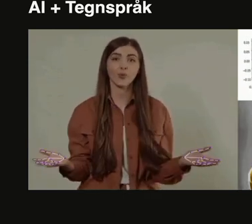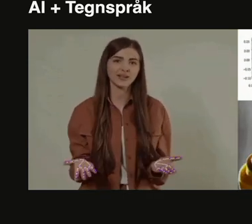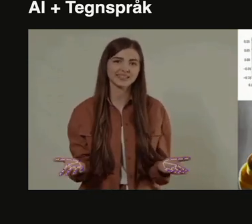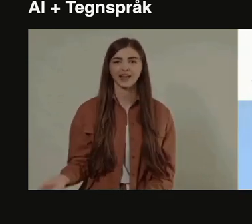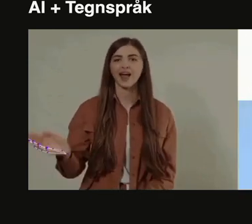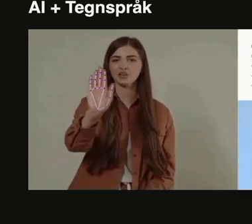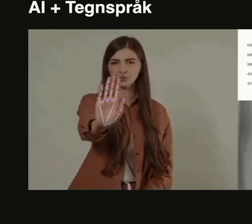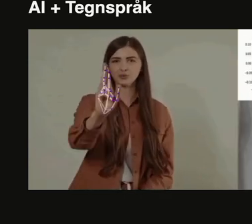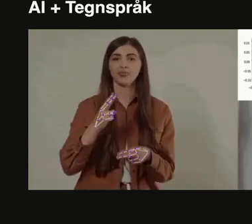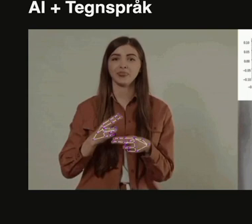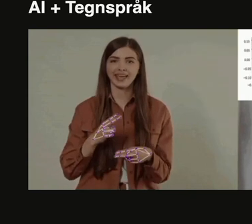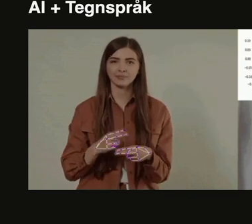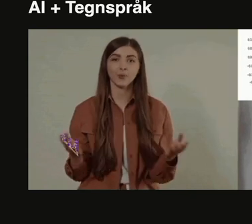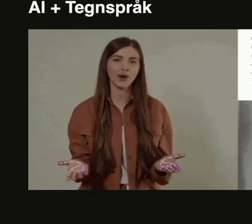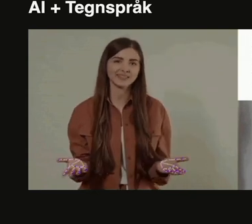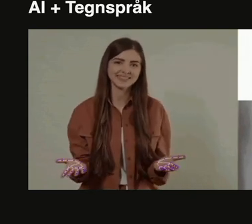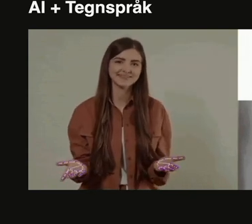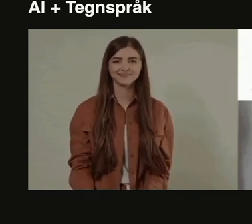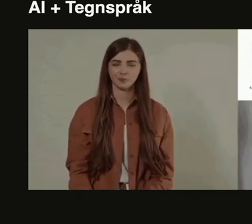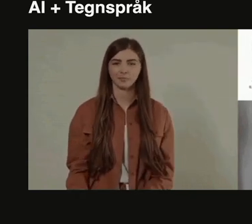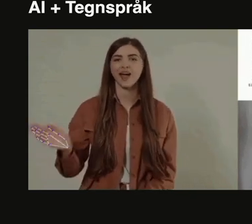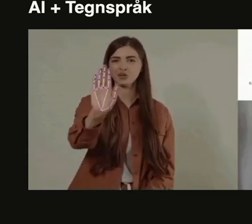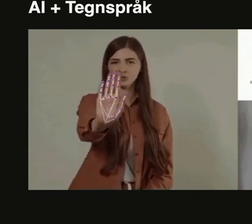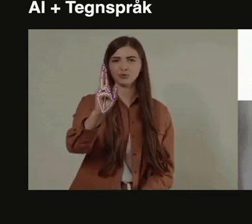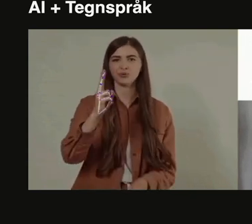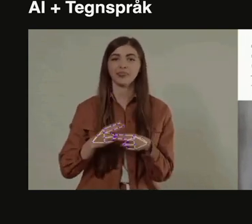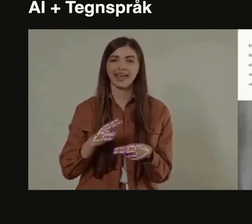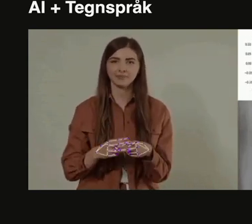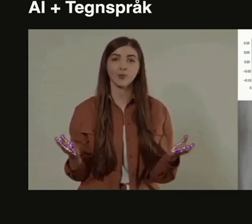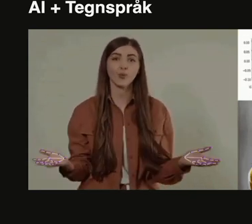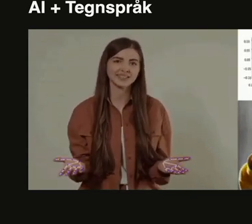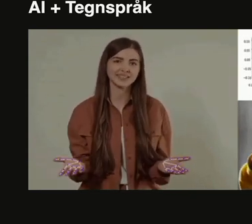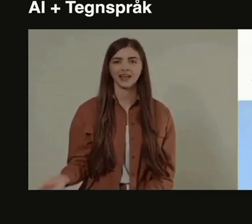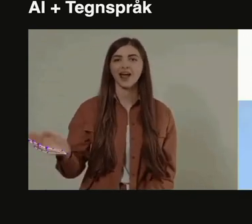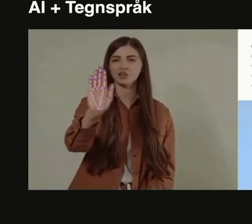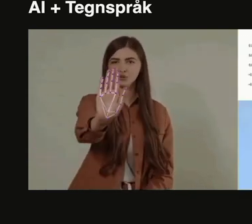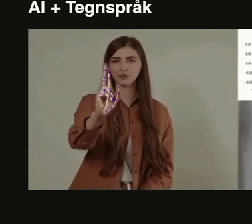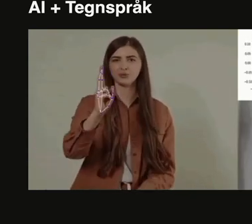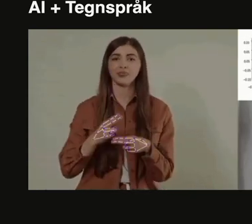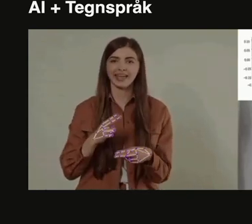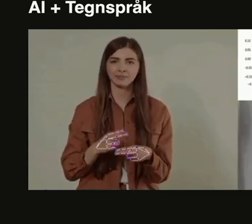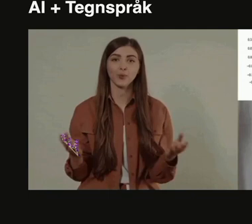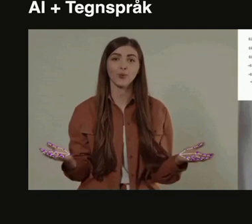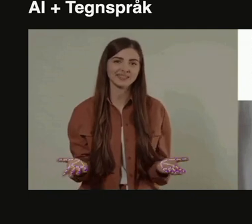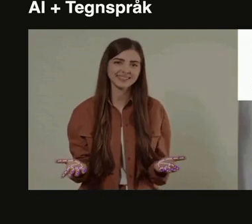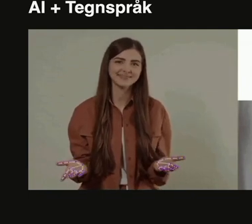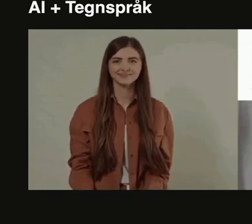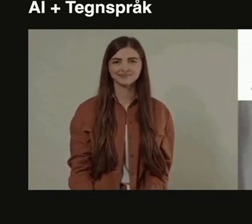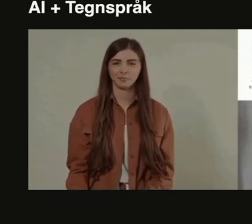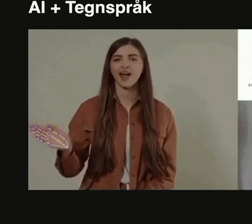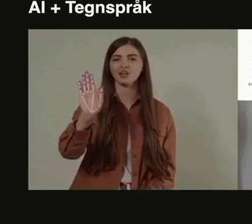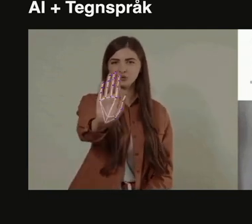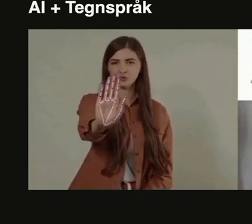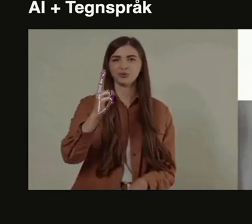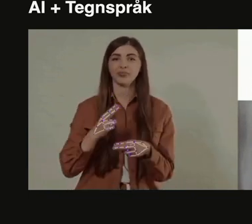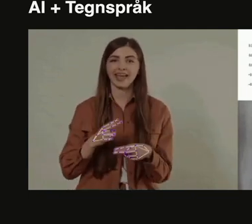er rett og slett tanken å bygge en plattform for å hjelpe folk med å lære seg norsk tegnspråk. Å lære seg norsk tegnspråk